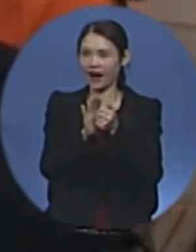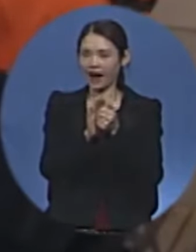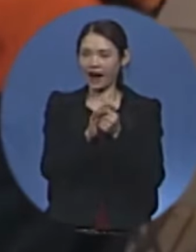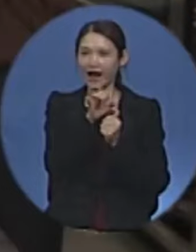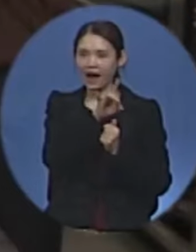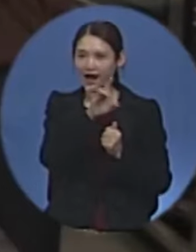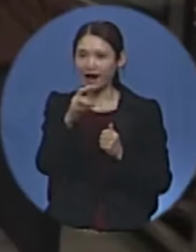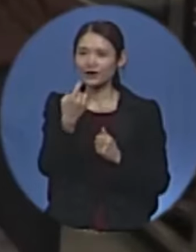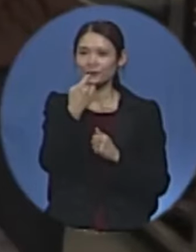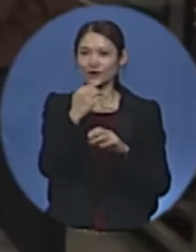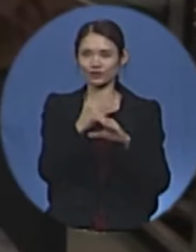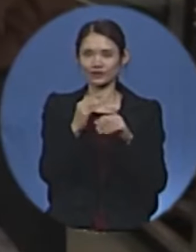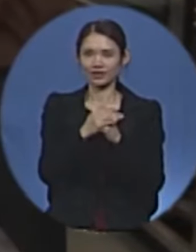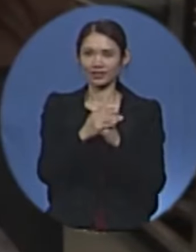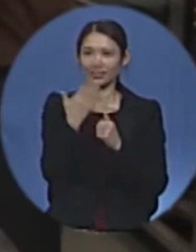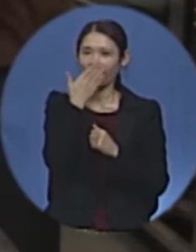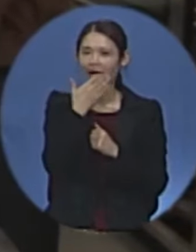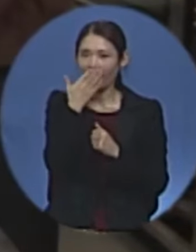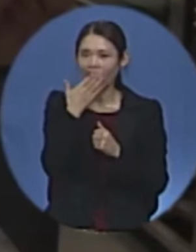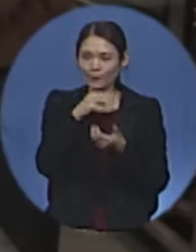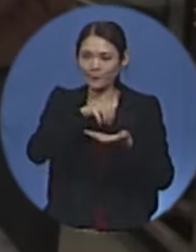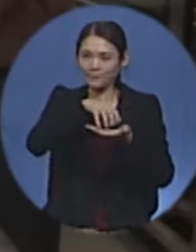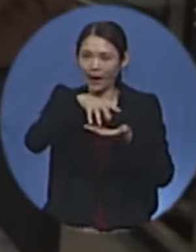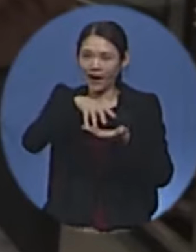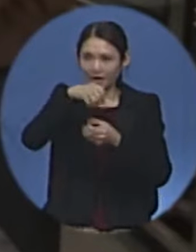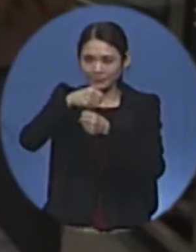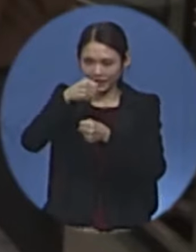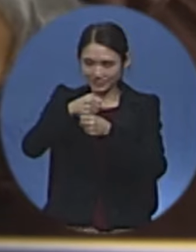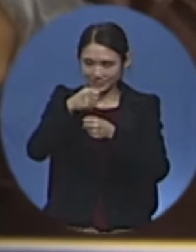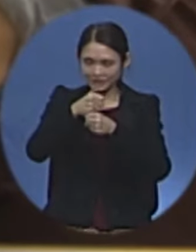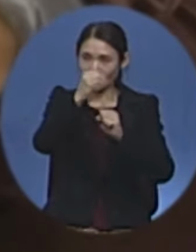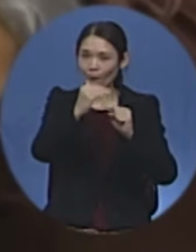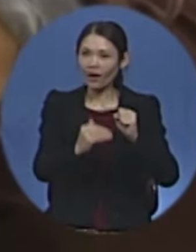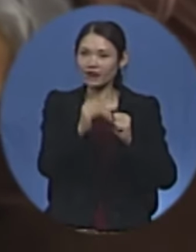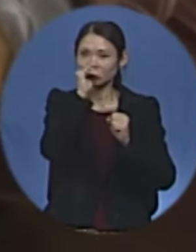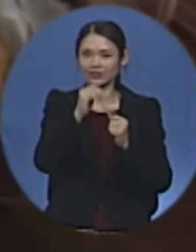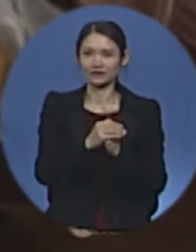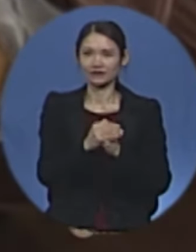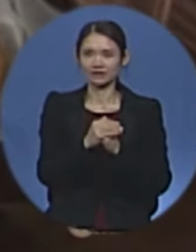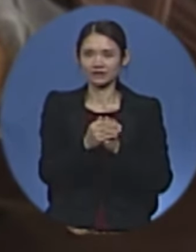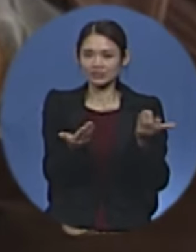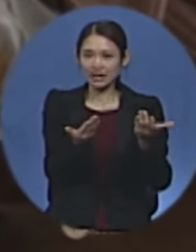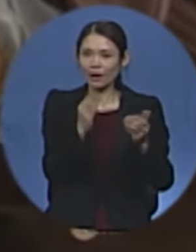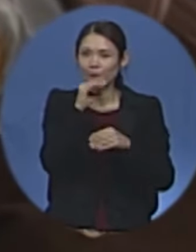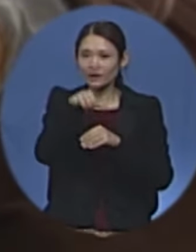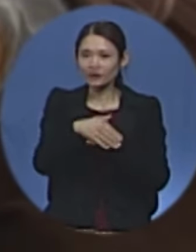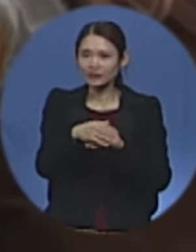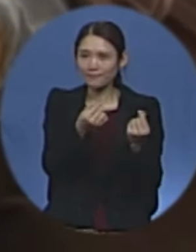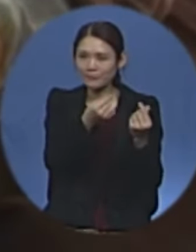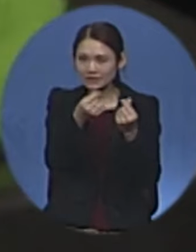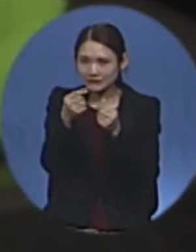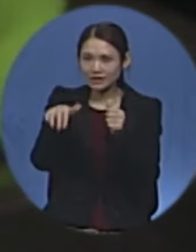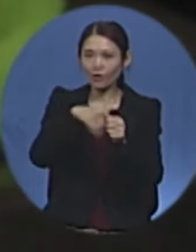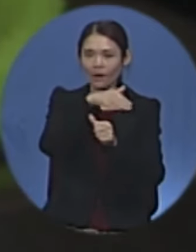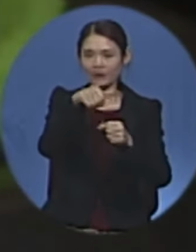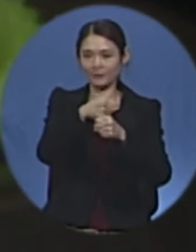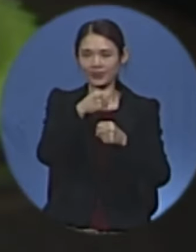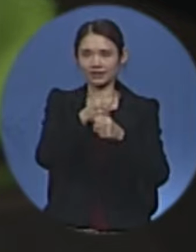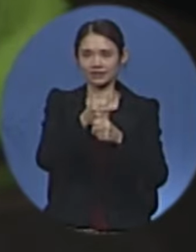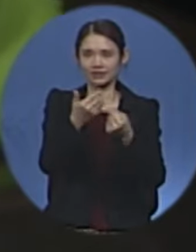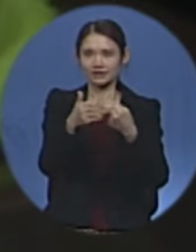배워나갑니다. 달콤한 빵을 굽는 제과제빵 과정도 있습니다. 작업 현장과 비슷한 상황이 이어지기